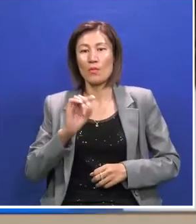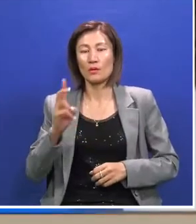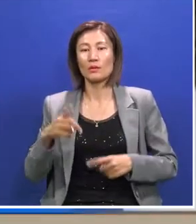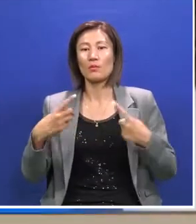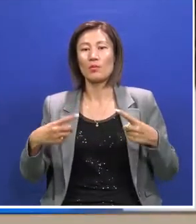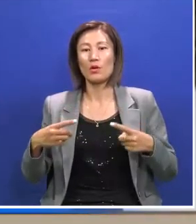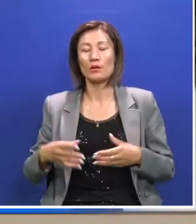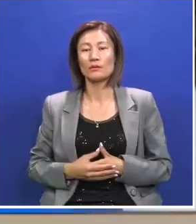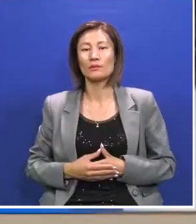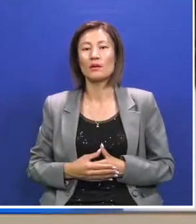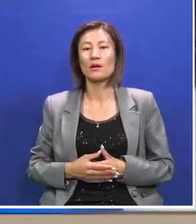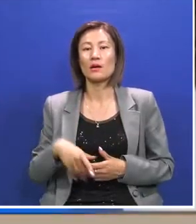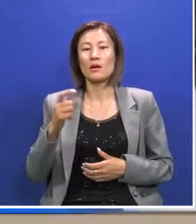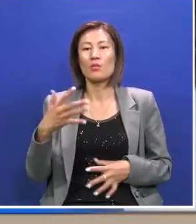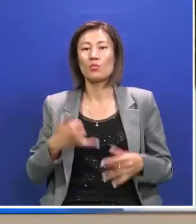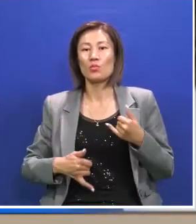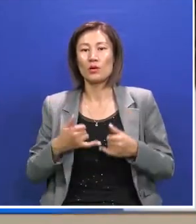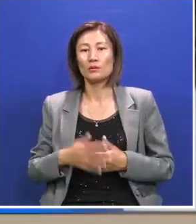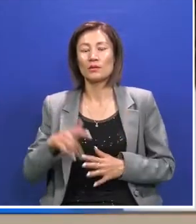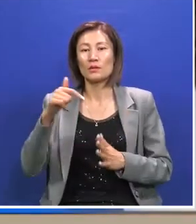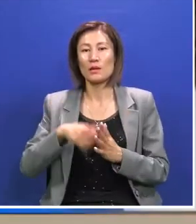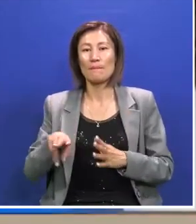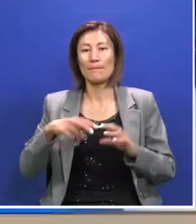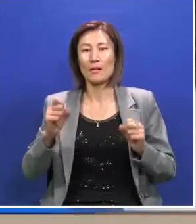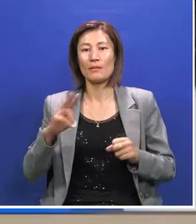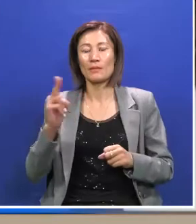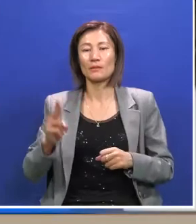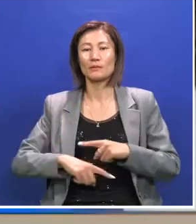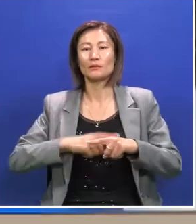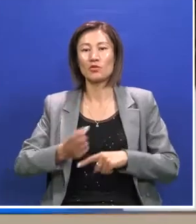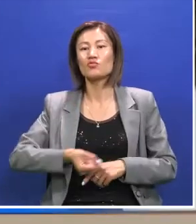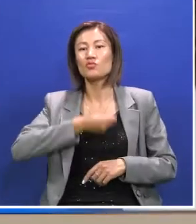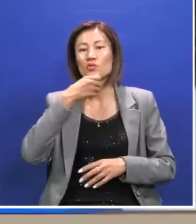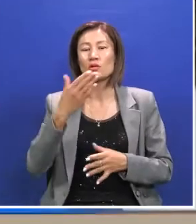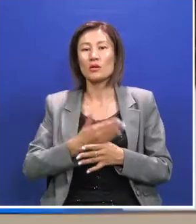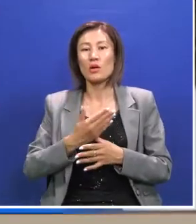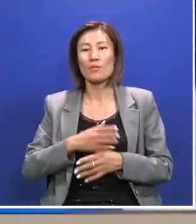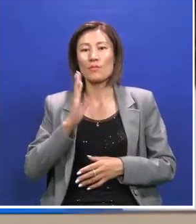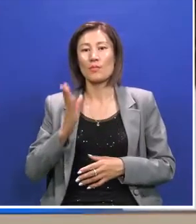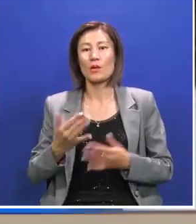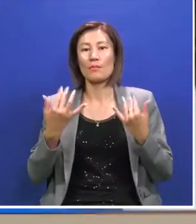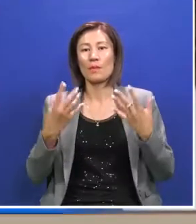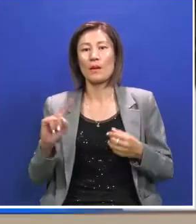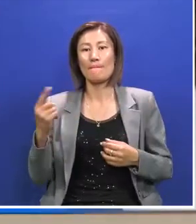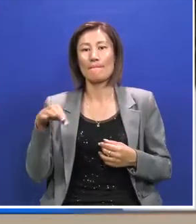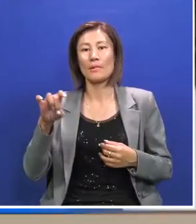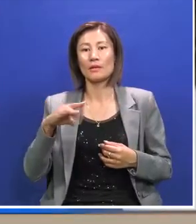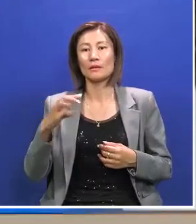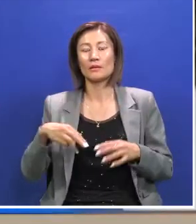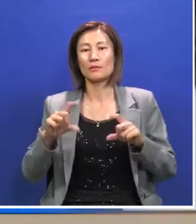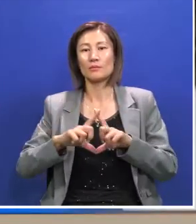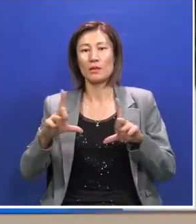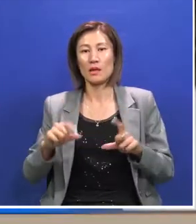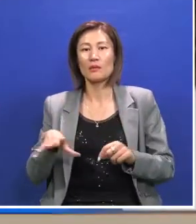бөлек жалпы мұғалімдердің іштерінде материалдық базаны нығайтуға үлкен мүмкіндік болды. Биыл бірінші рет осы